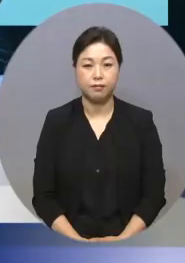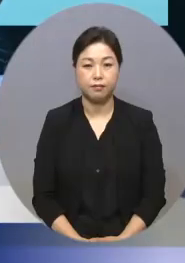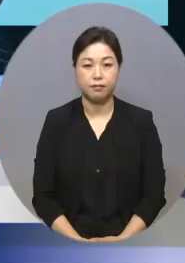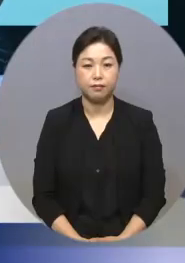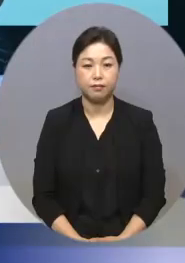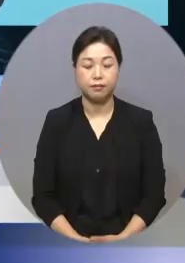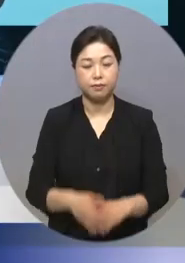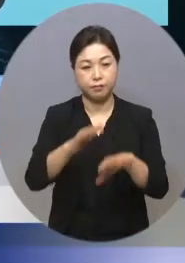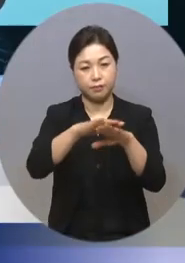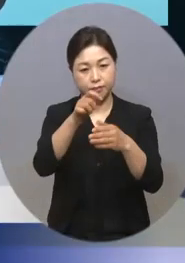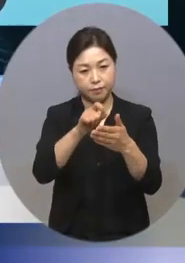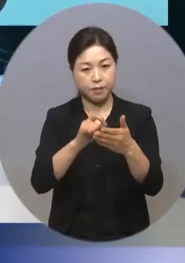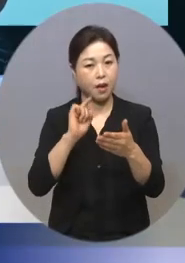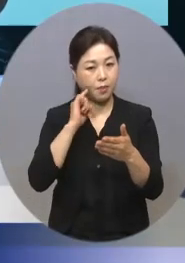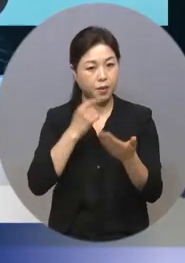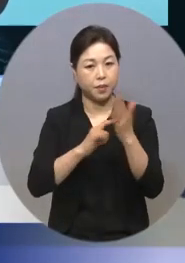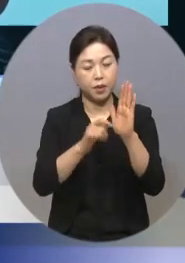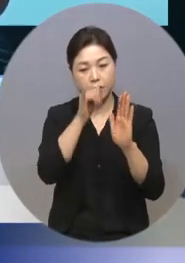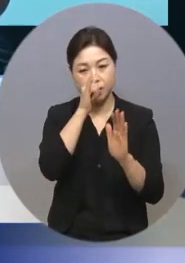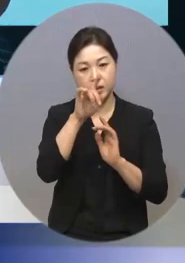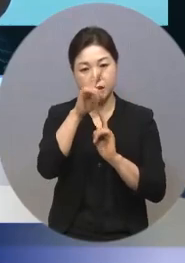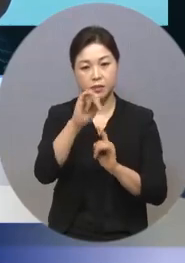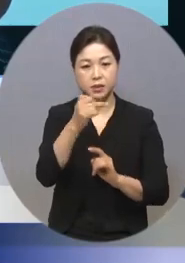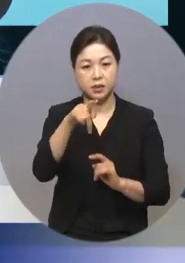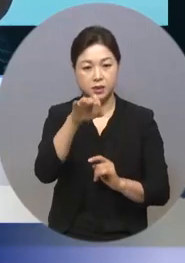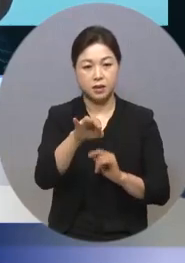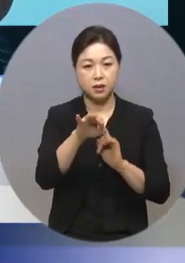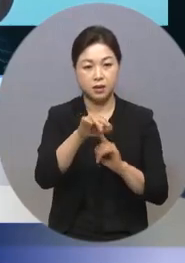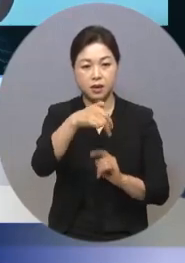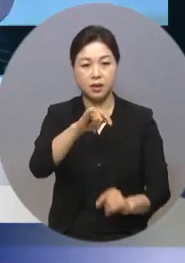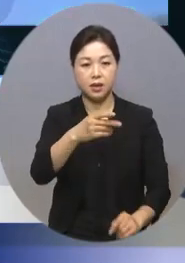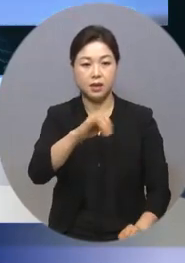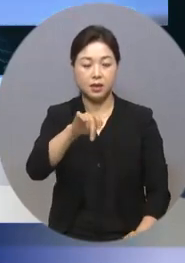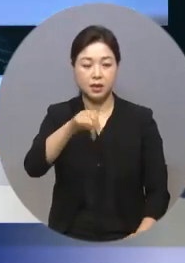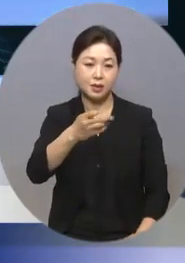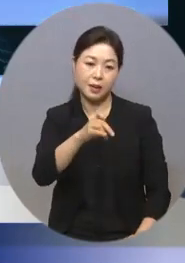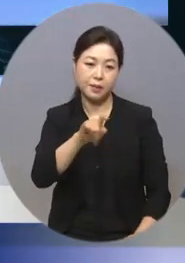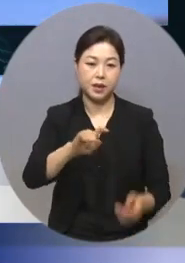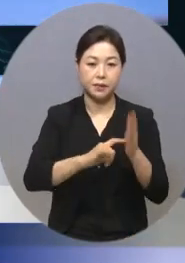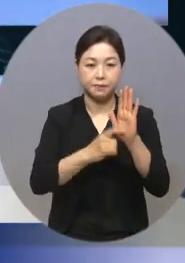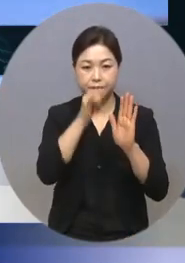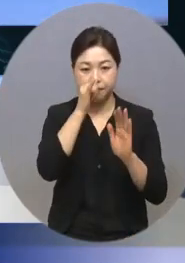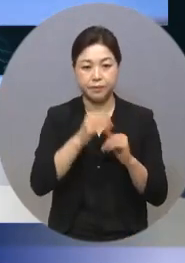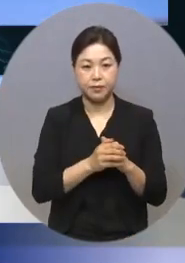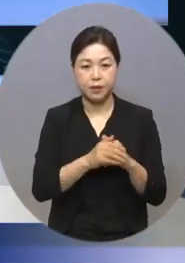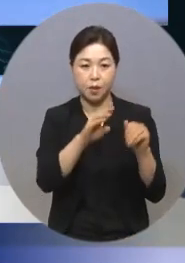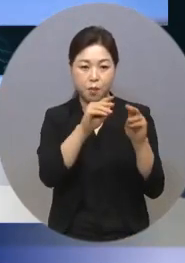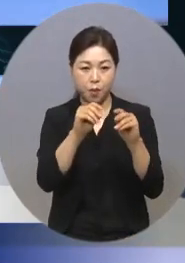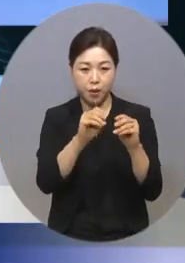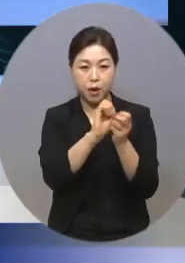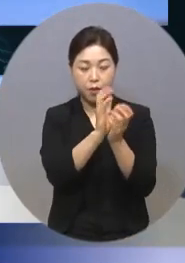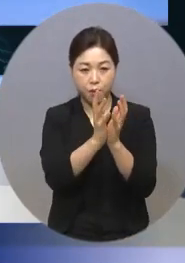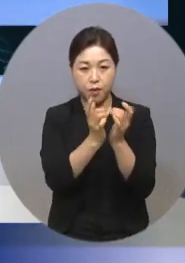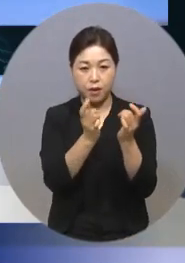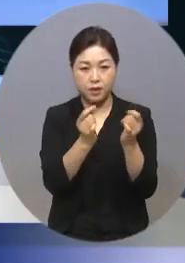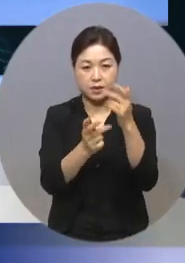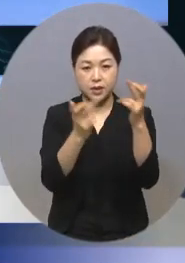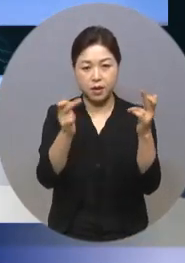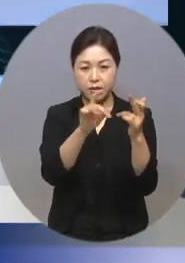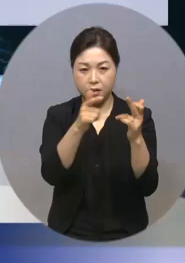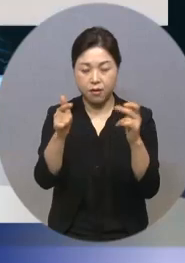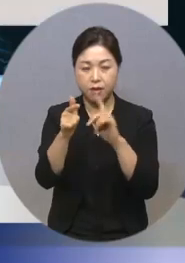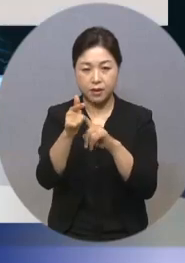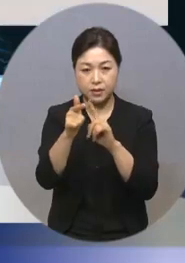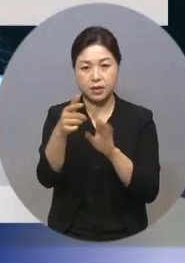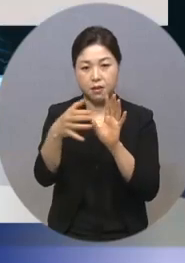손글씨로 아름다움을 전하는 이민정 작가 의 캘리그라피 전시가 열렸습니다 모래와 국과 같은 자연 속 소재로